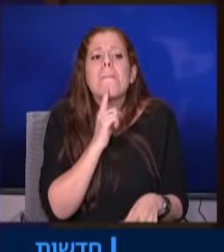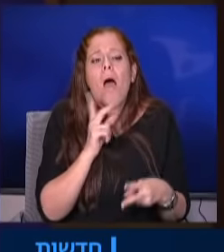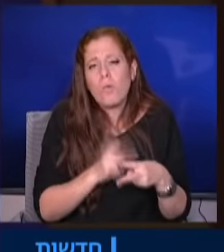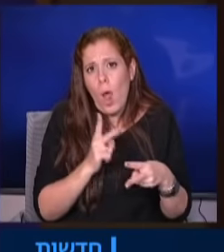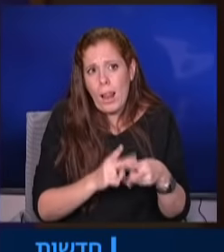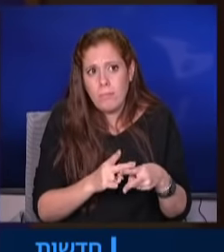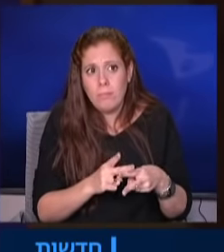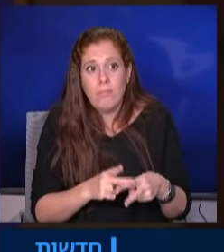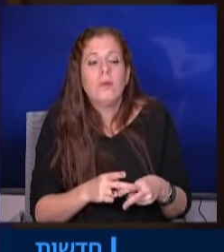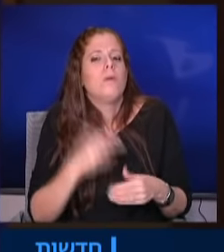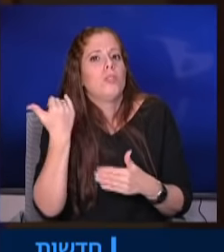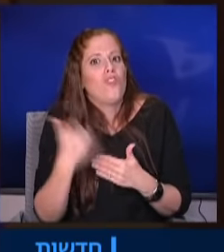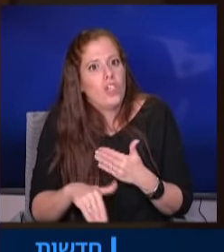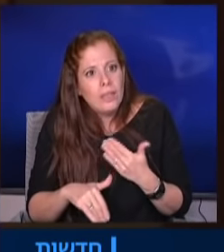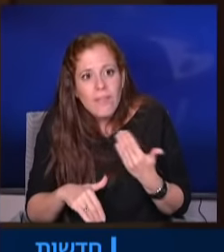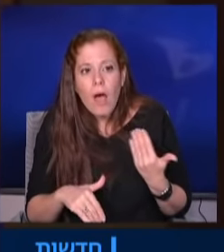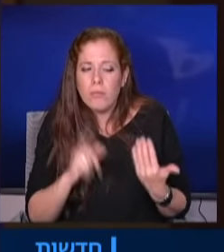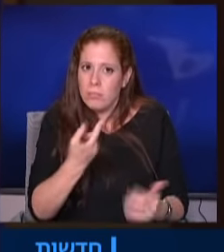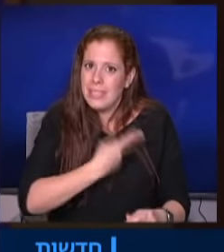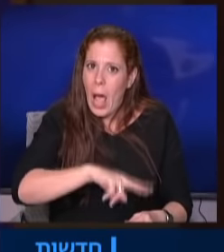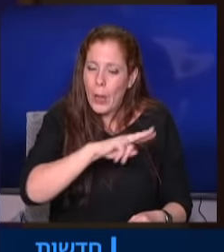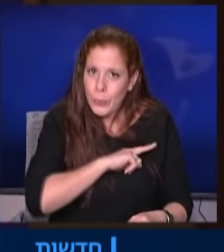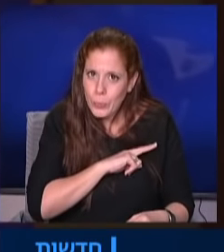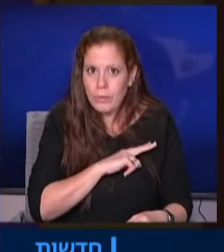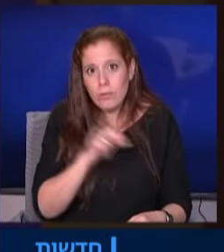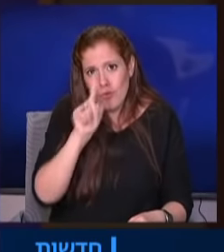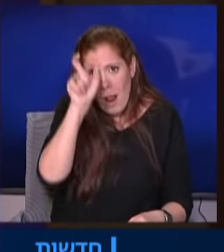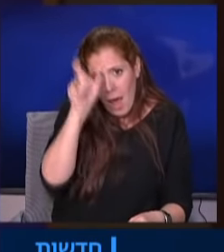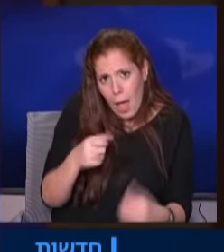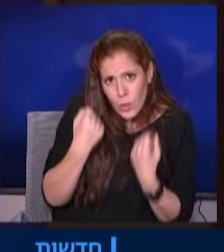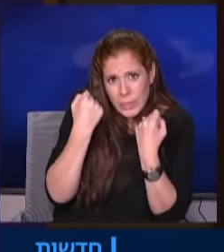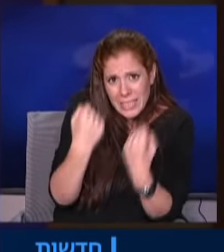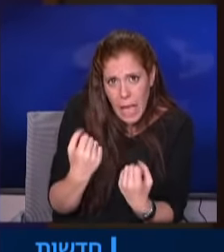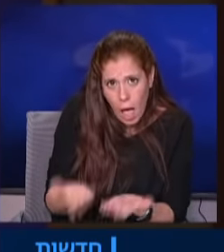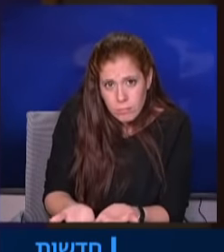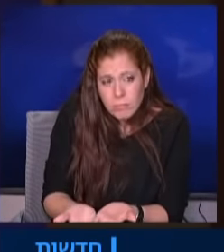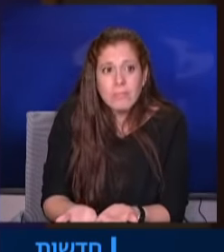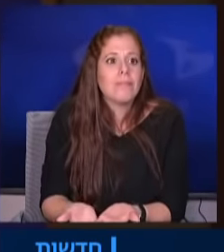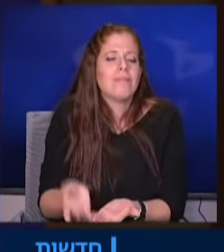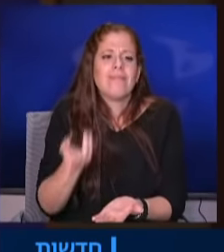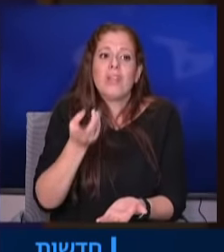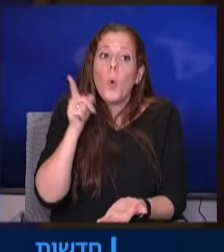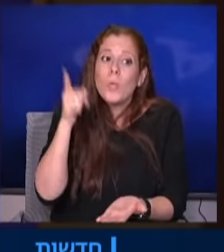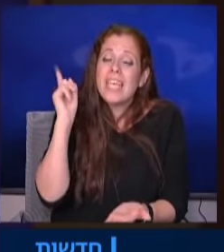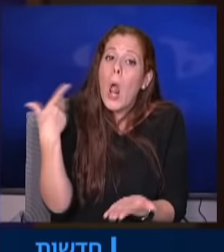world. Ultimately, this is the responsibility of the traveller. It